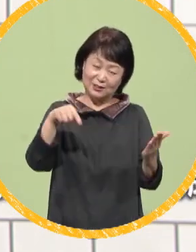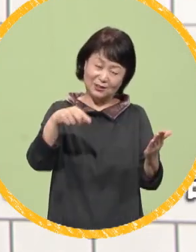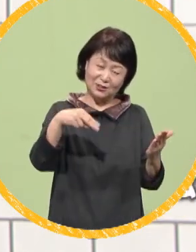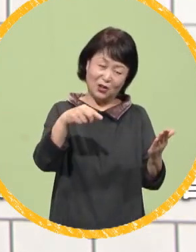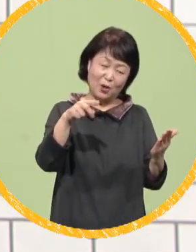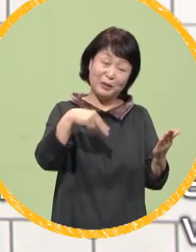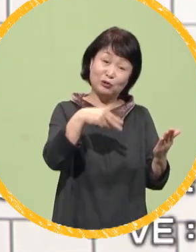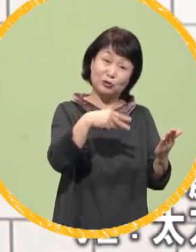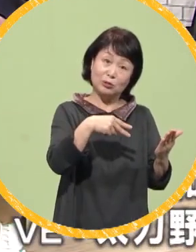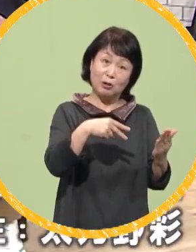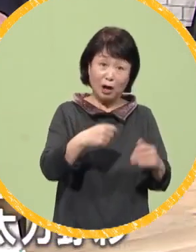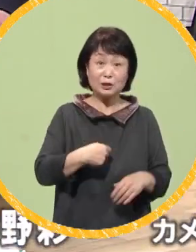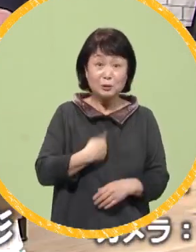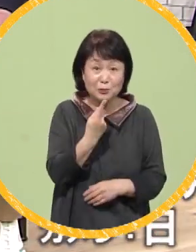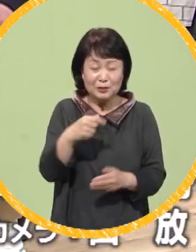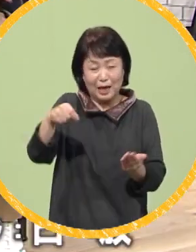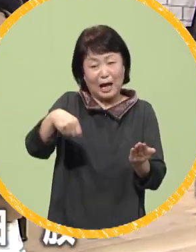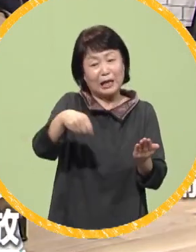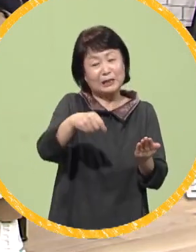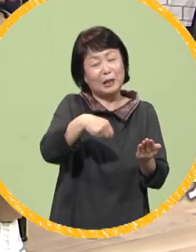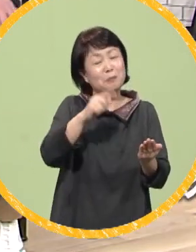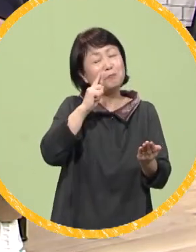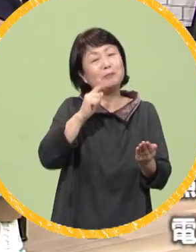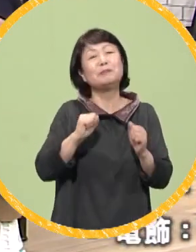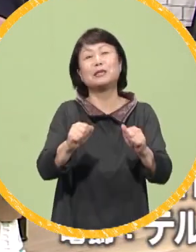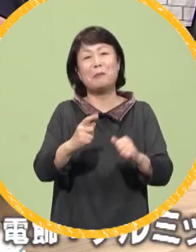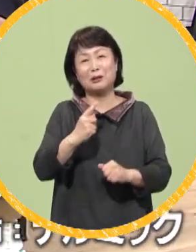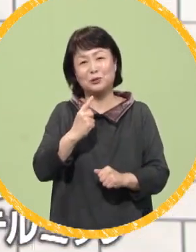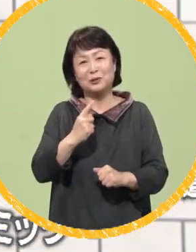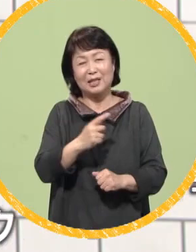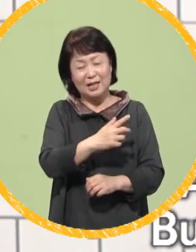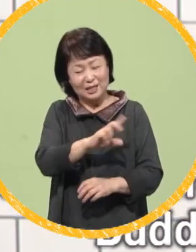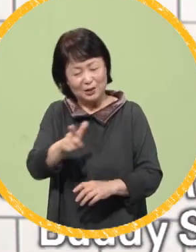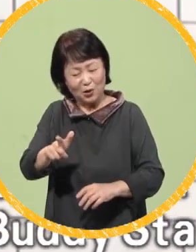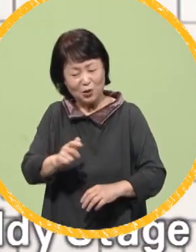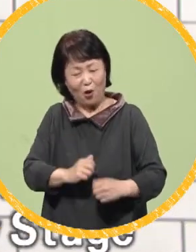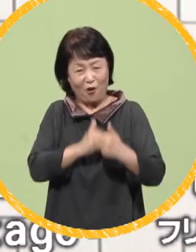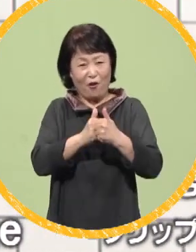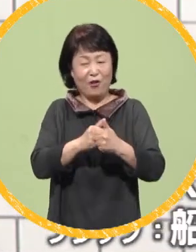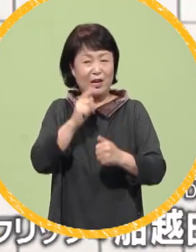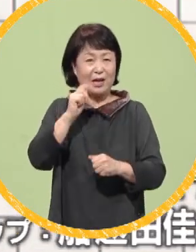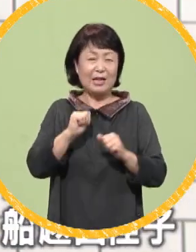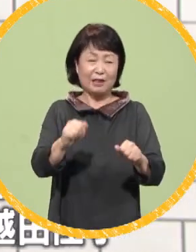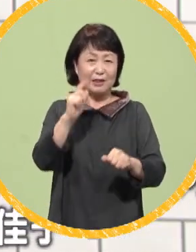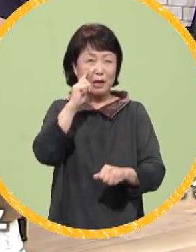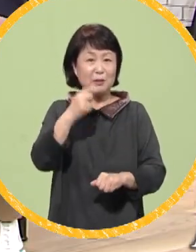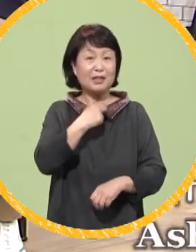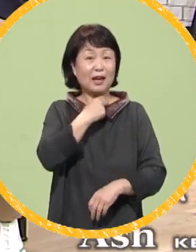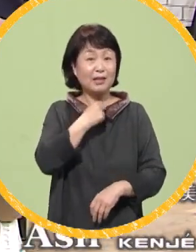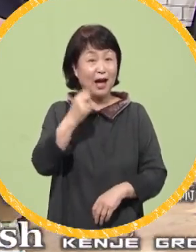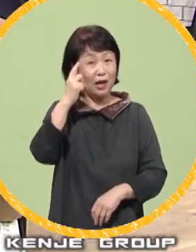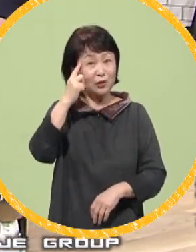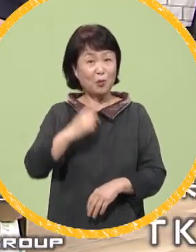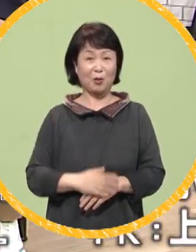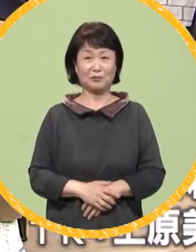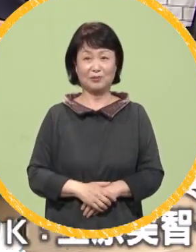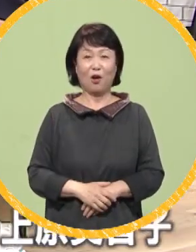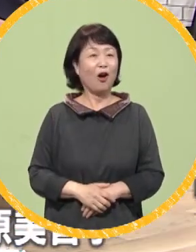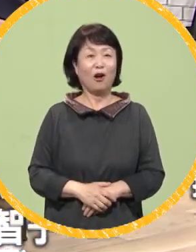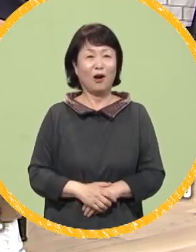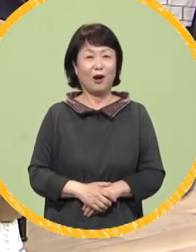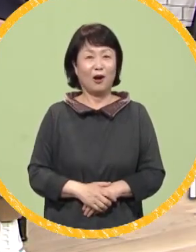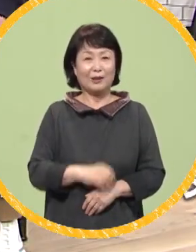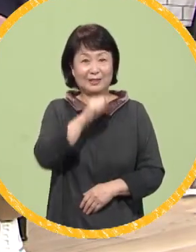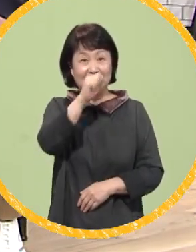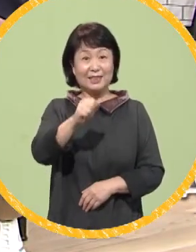何か書いてみたりとかもどんながいろんなもやってみようかなと思ったらと今なんかやれることをやってみよーみたいなカヌー面と思う日本賞